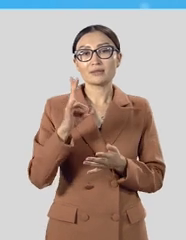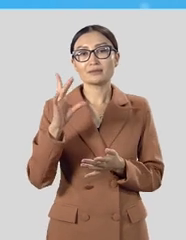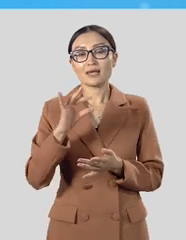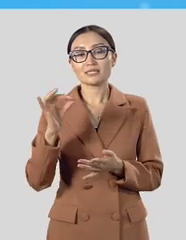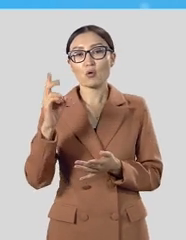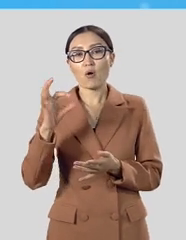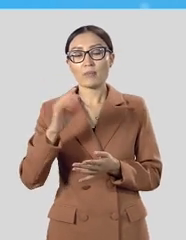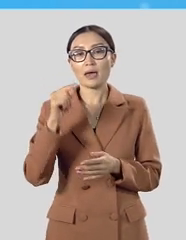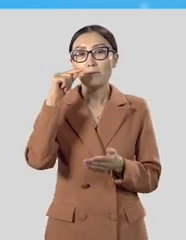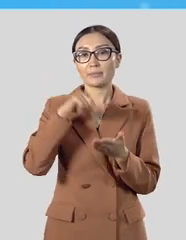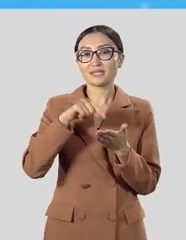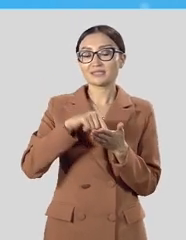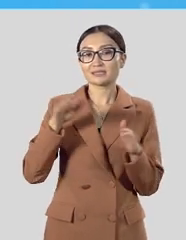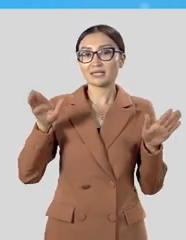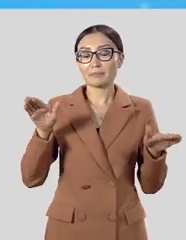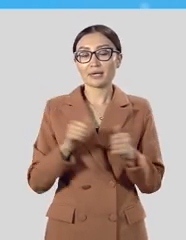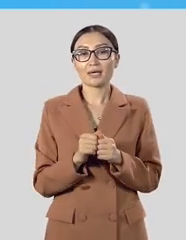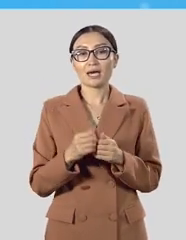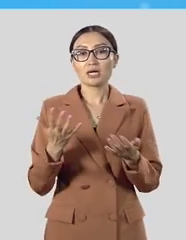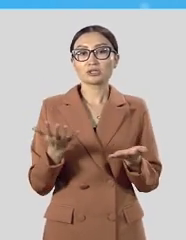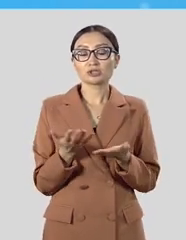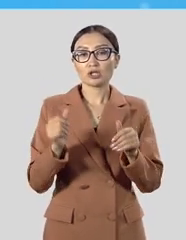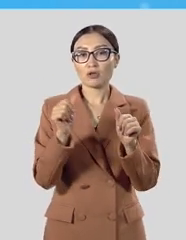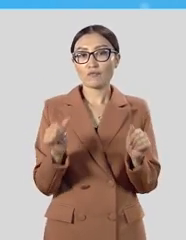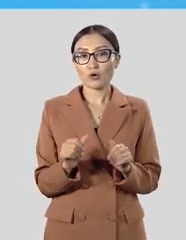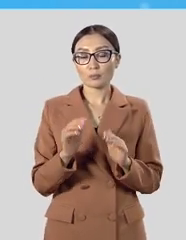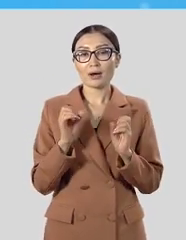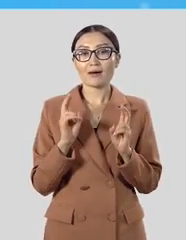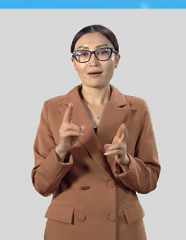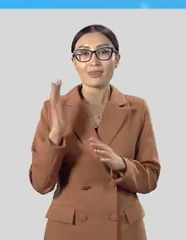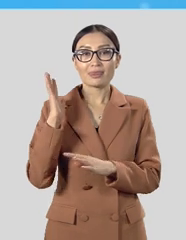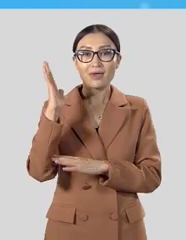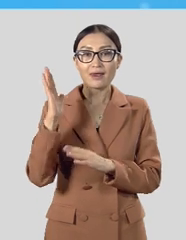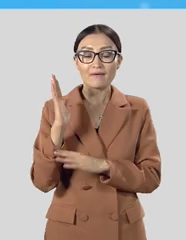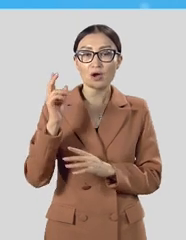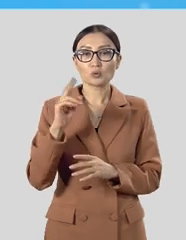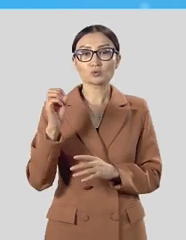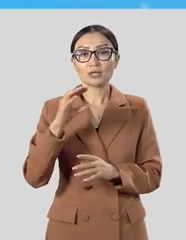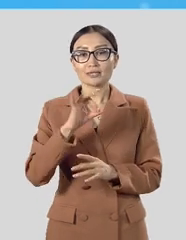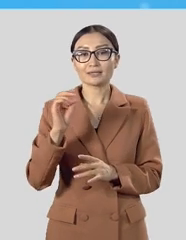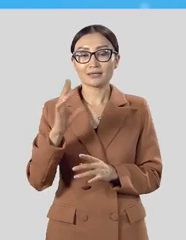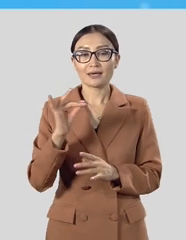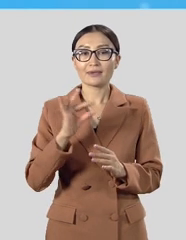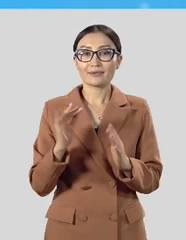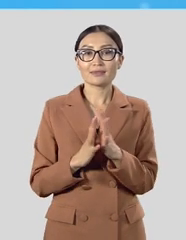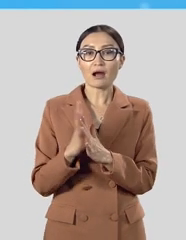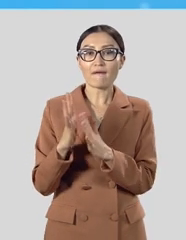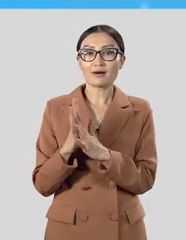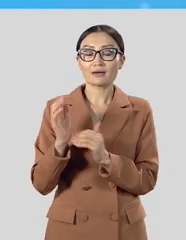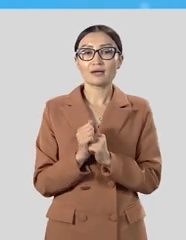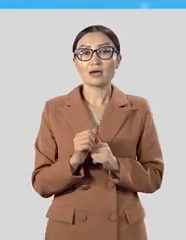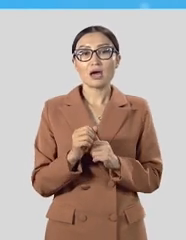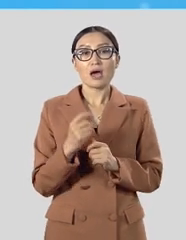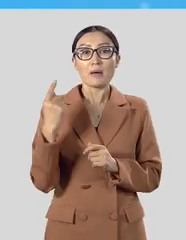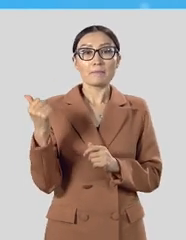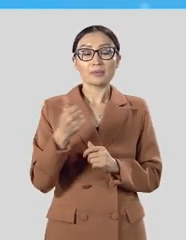птицами, млекопитающими. Жизненные формы, такие как деревья, кустарники, травы. Прежде